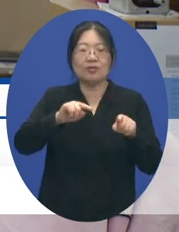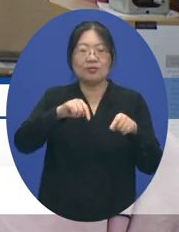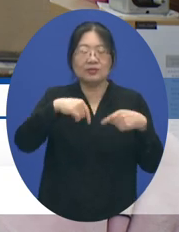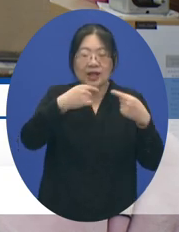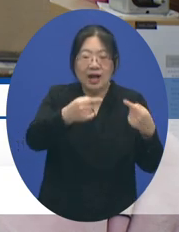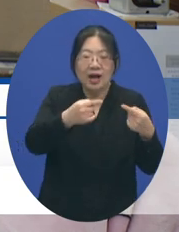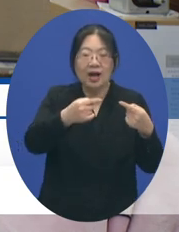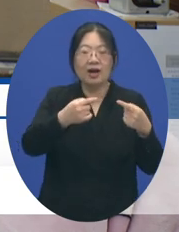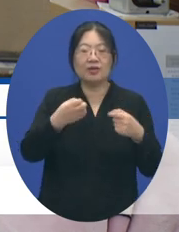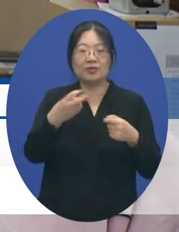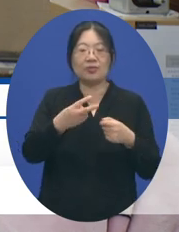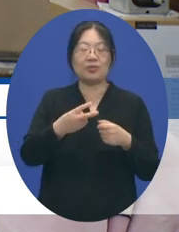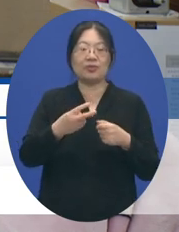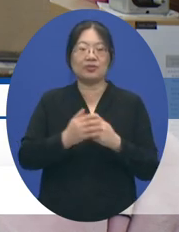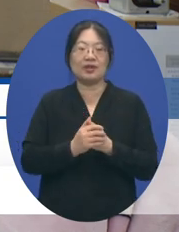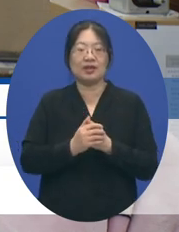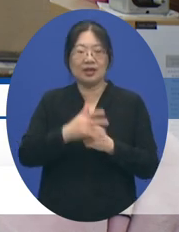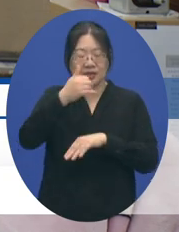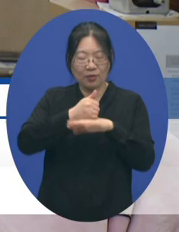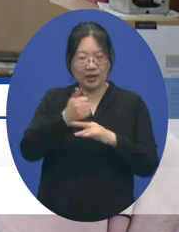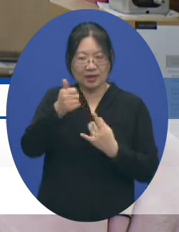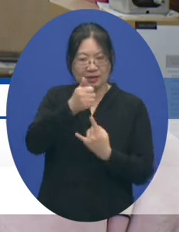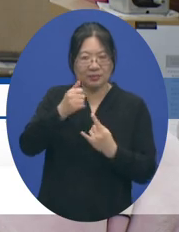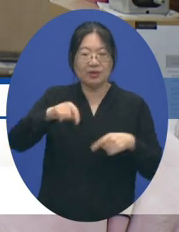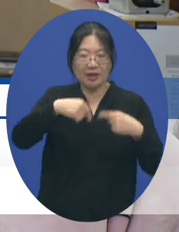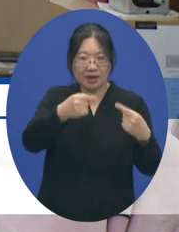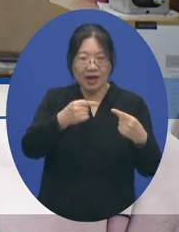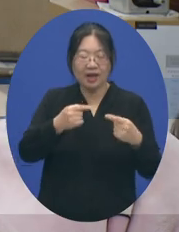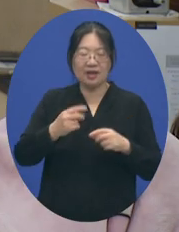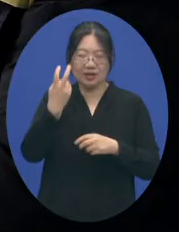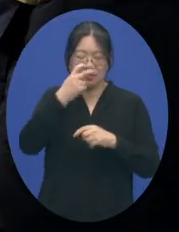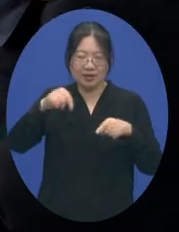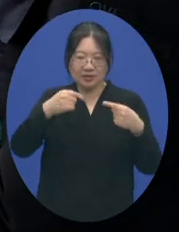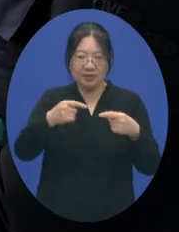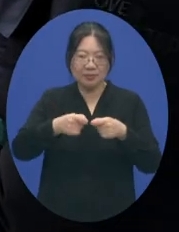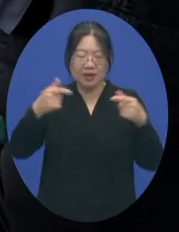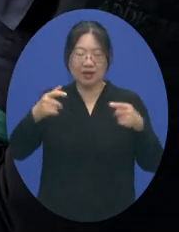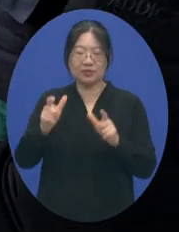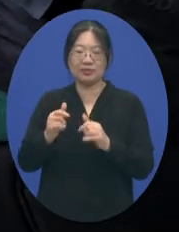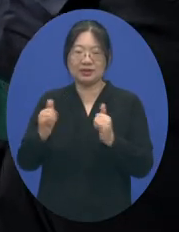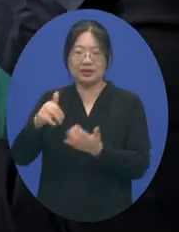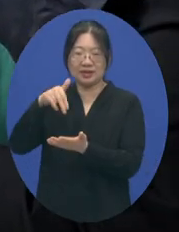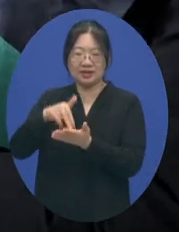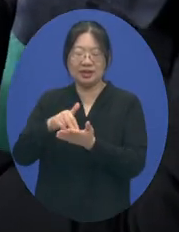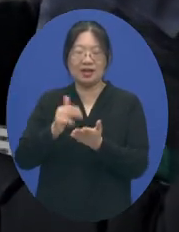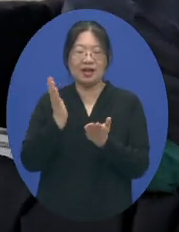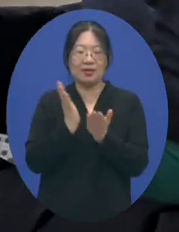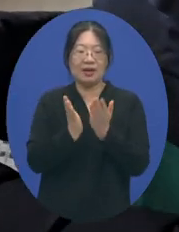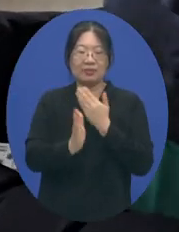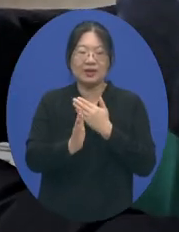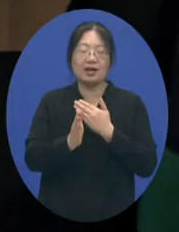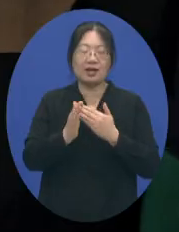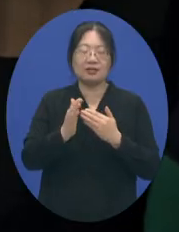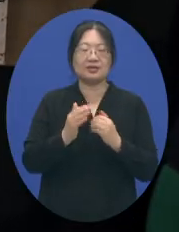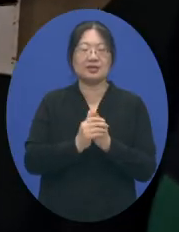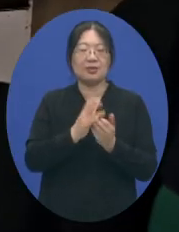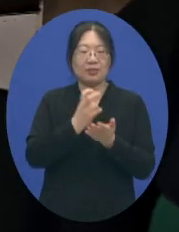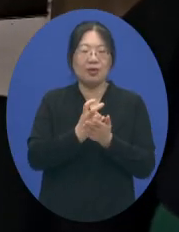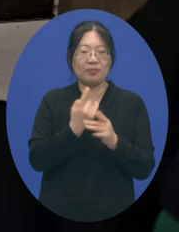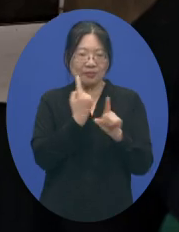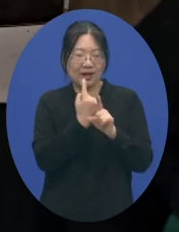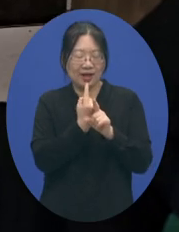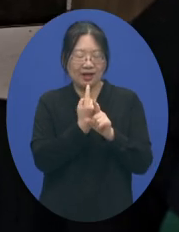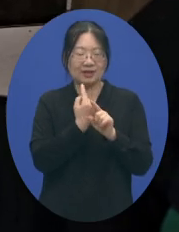하는 등 감사 참여를 확대하도록 하겠습니다 도민의 시각에서 불합리한 제도와 관행을 찾아